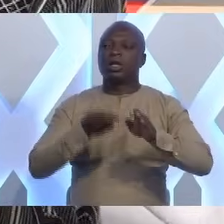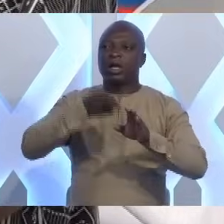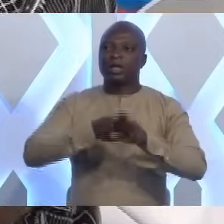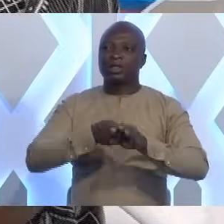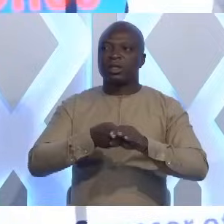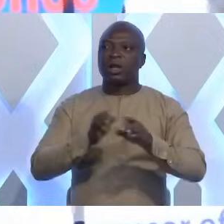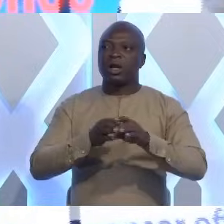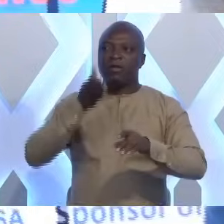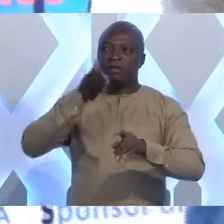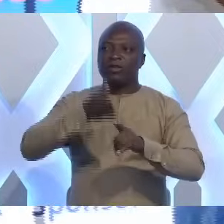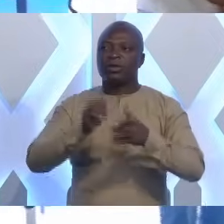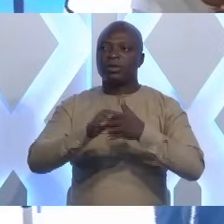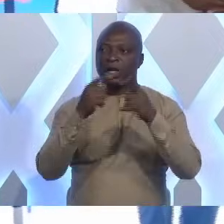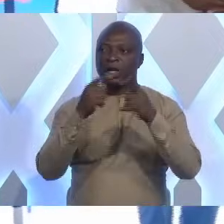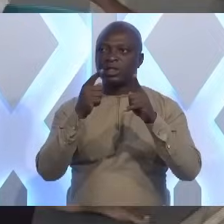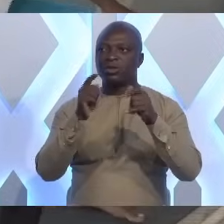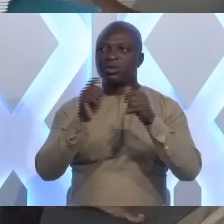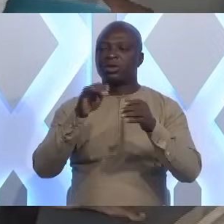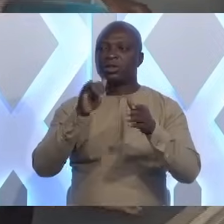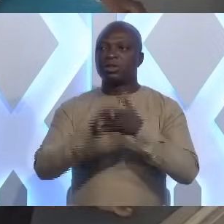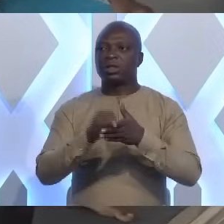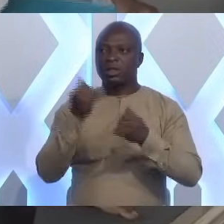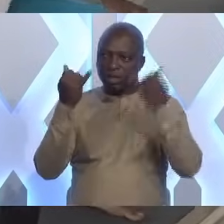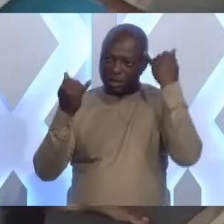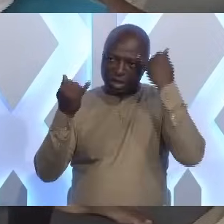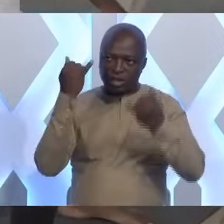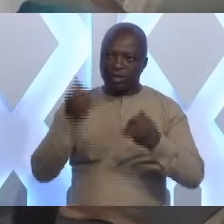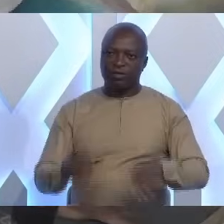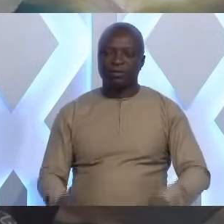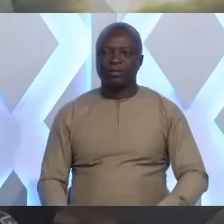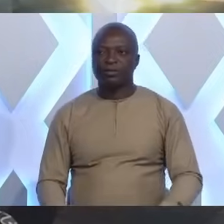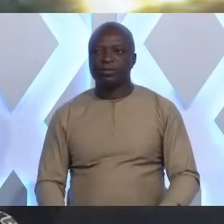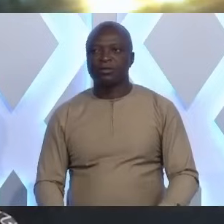en faveur de la réussite de cette initiative.